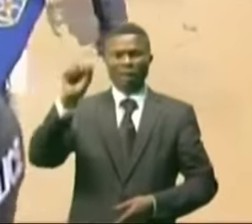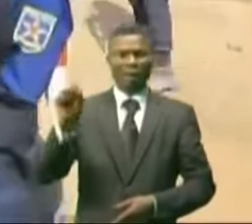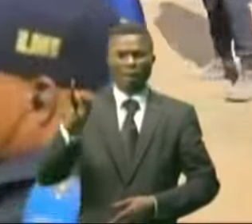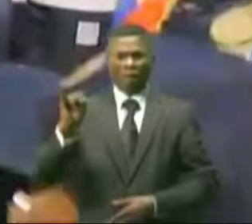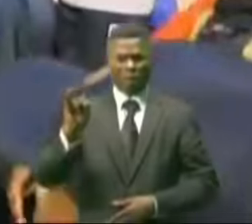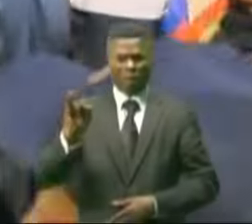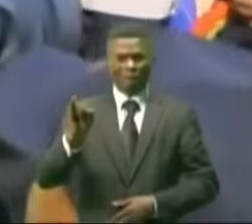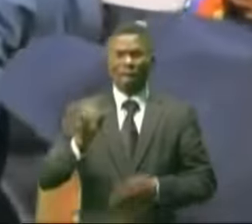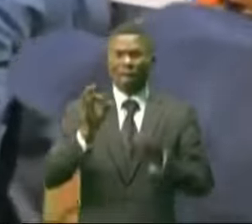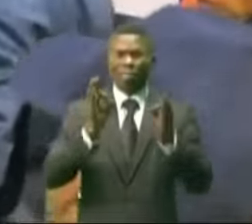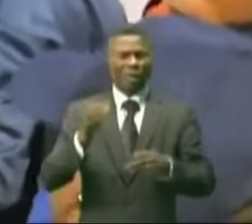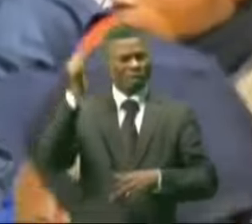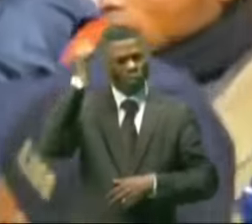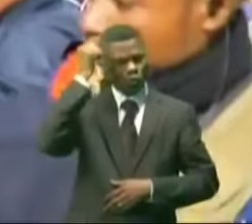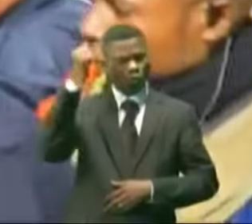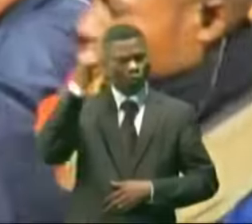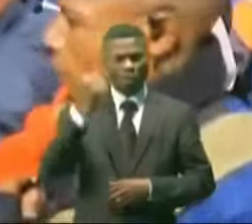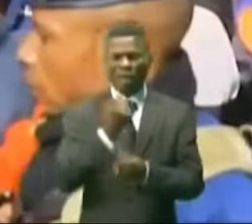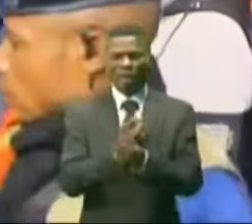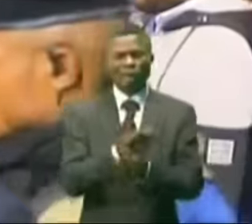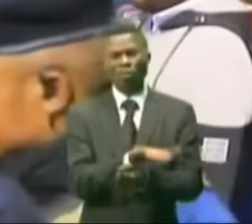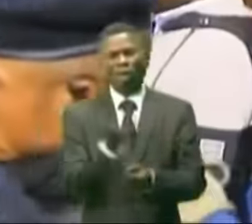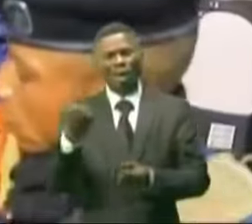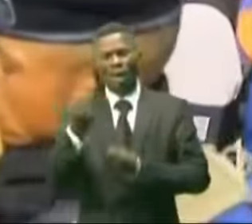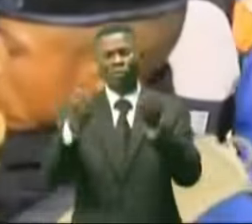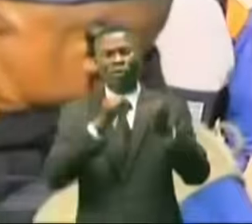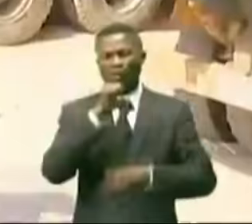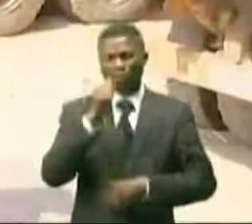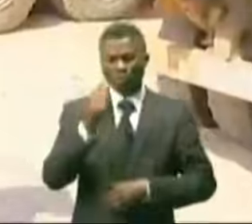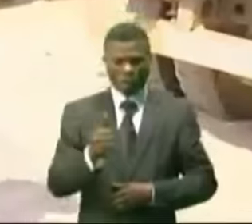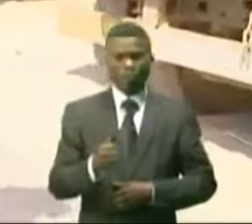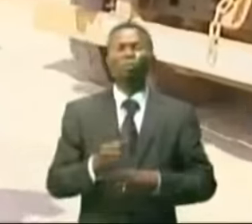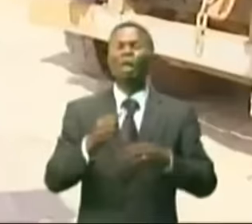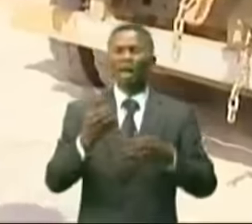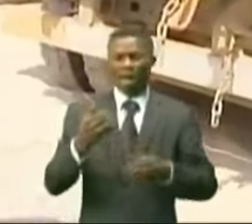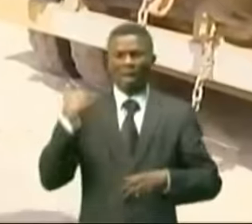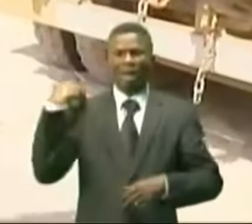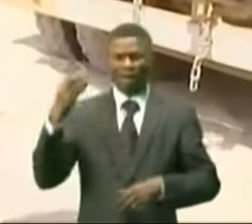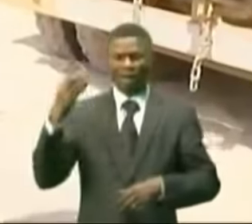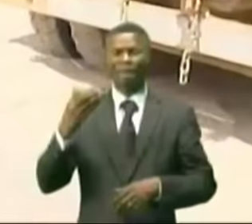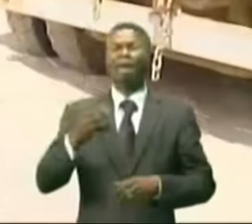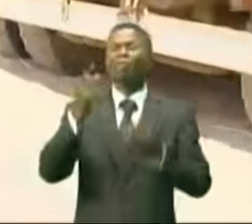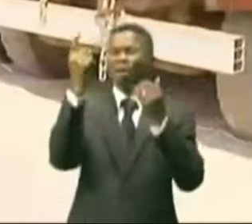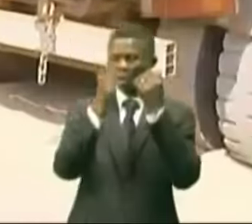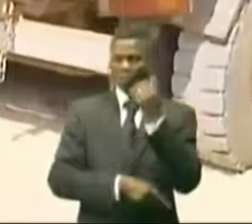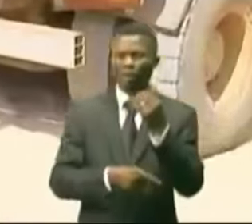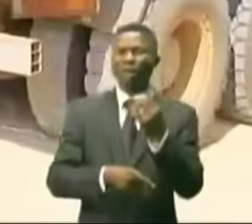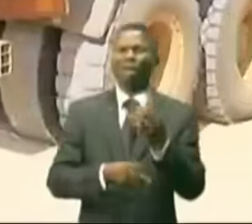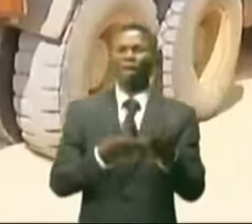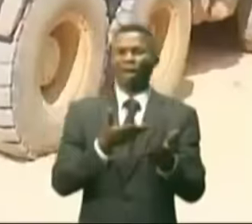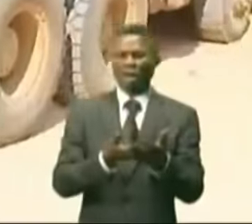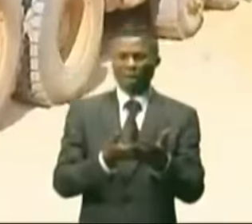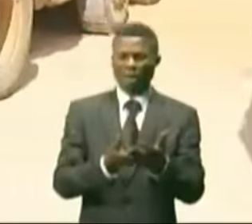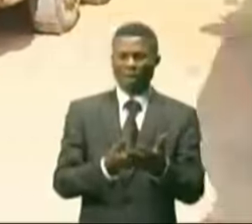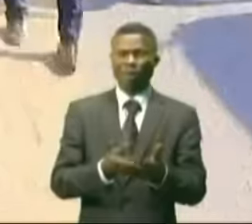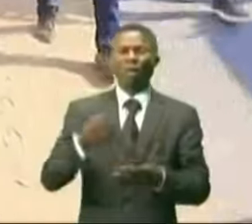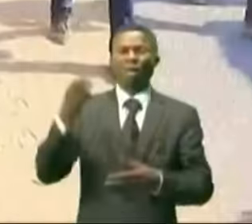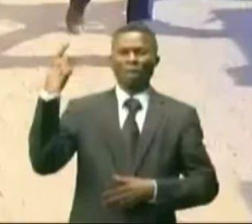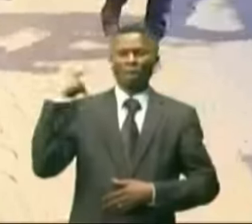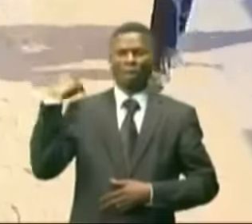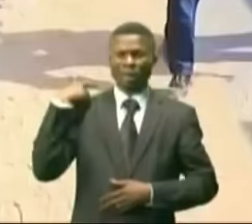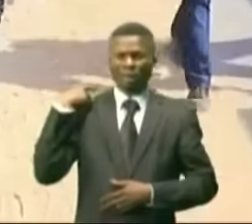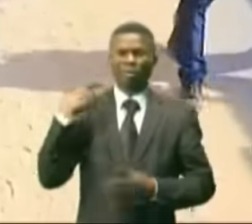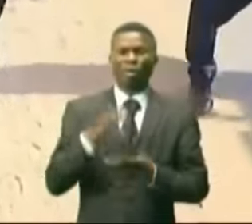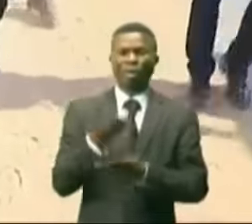leur orgueil récidiviste. C'est donc clair, ils vont subir la rigueur de la loi. L'honorable Joyce Tunda